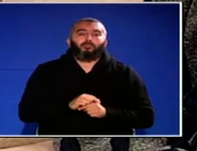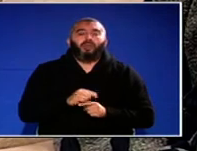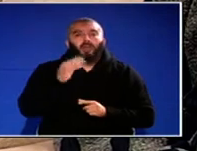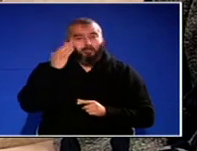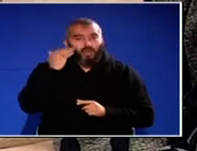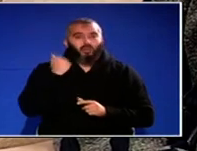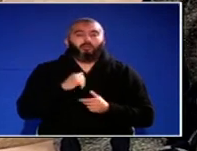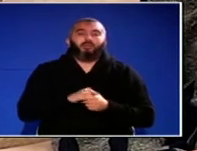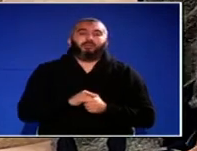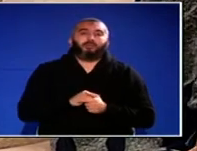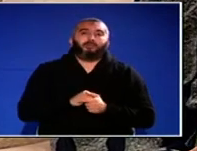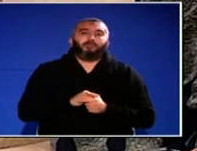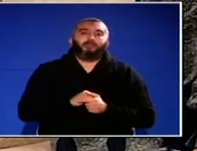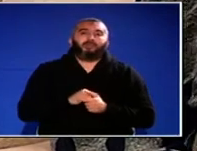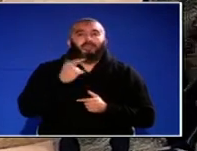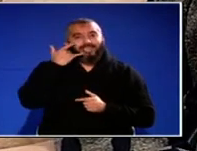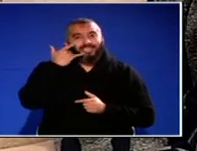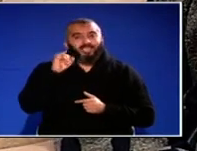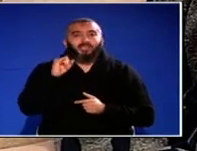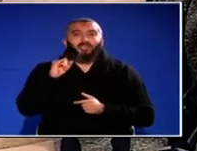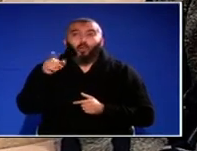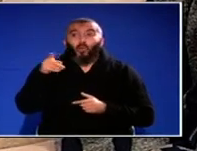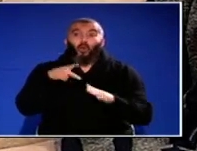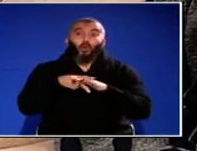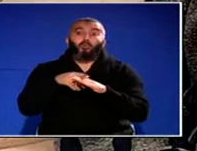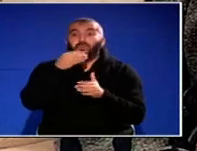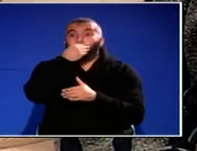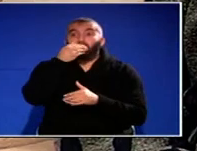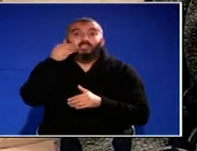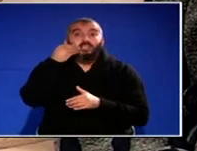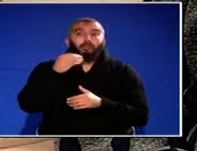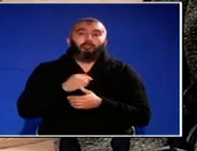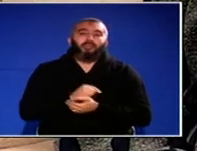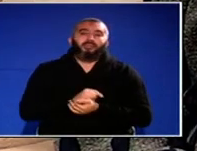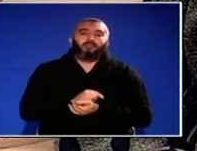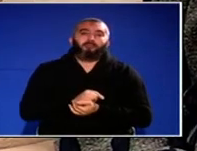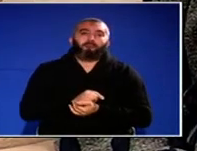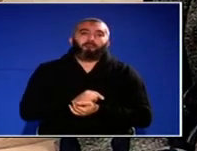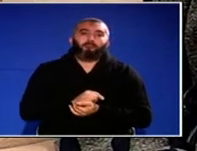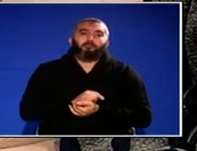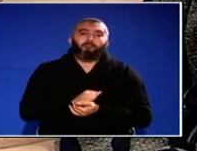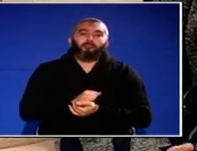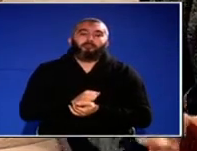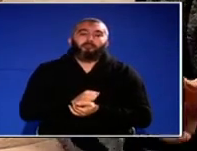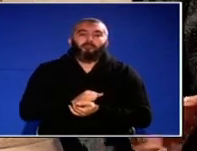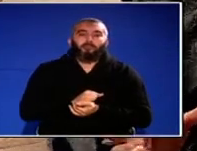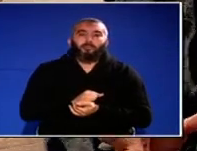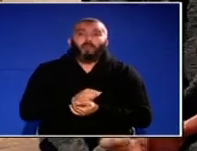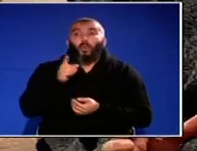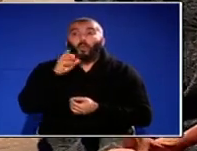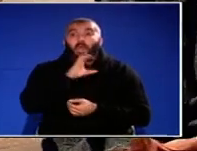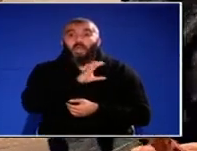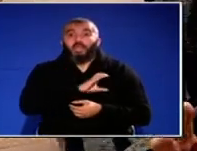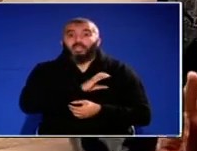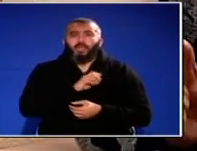في بعض المباحات. فإذا شرع في الصوم فهو قد ضيق، ما قلت ضيقه، وإنما حاول أن